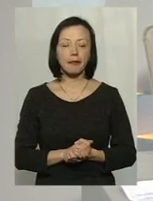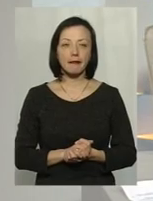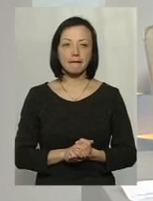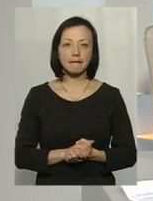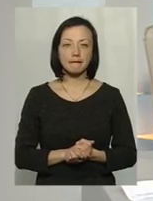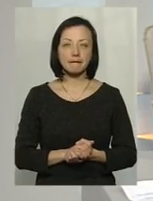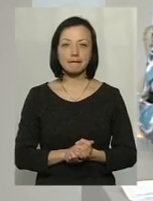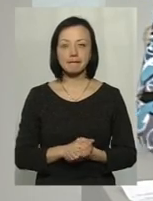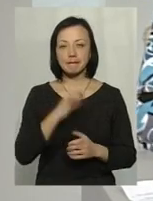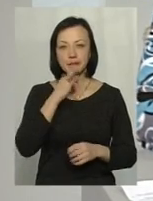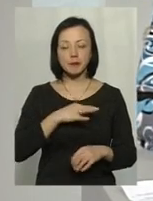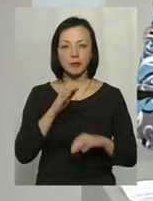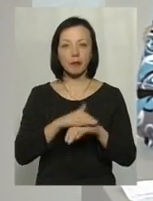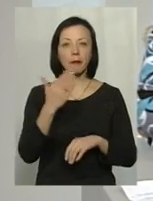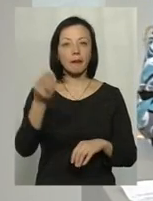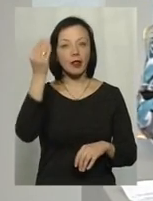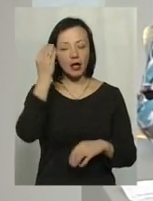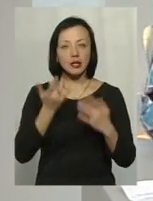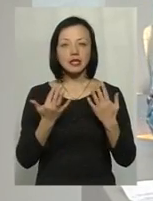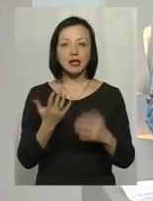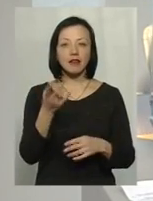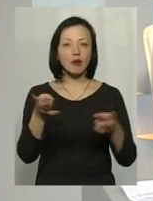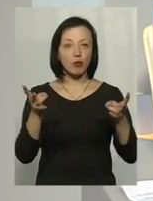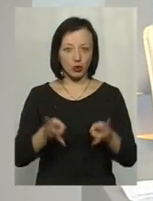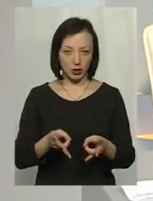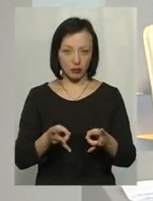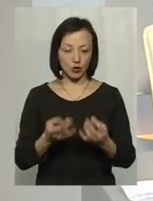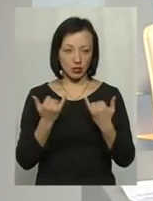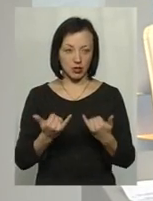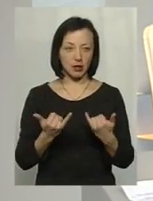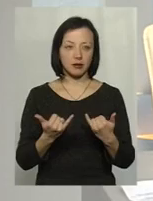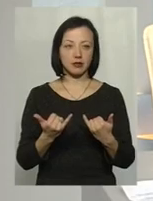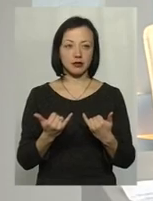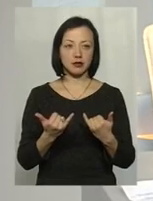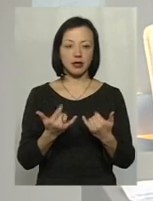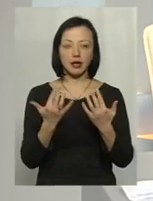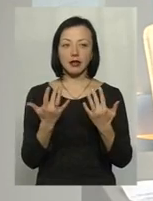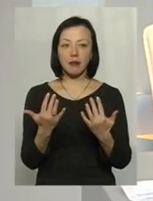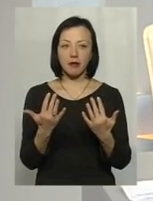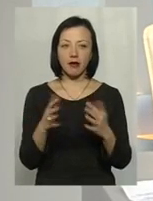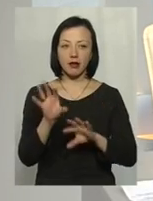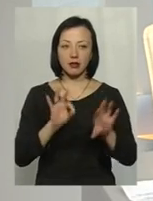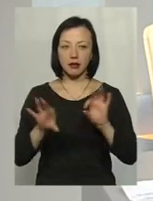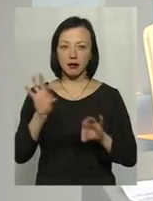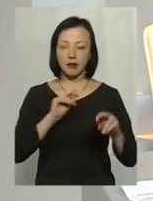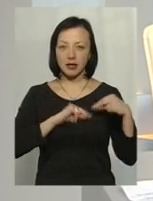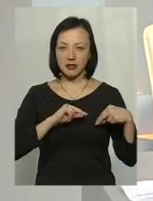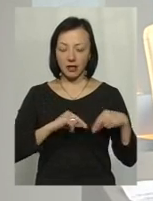на вашу думку, скільки вам потрібно зараз набрати нових фахівців або